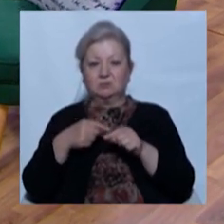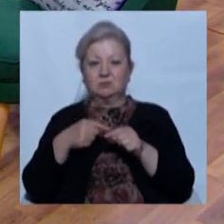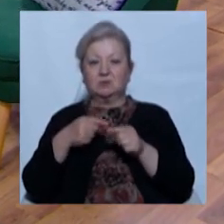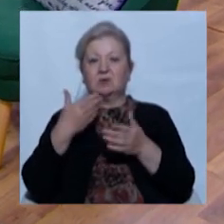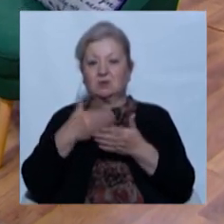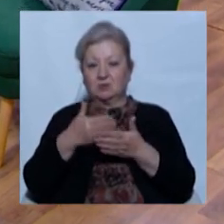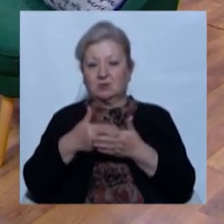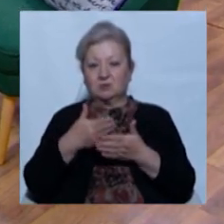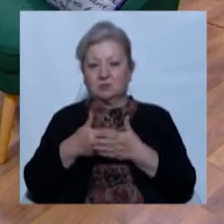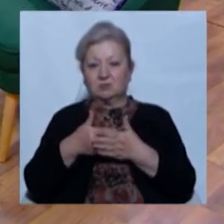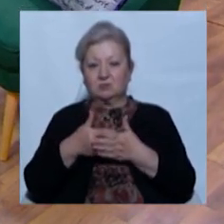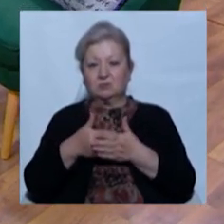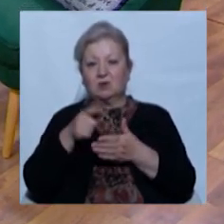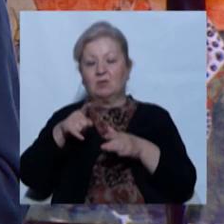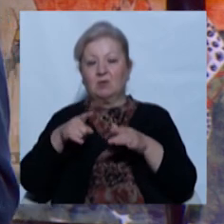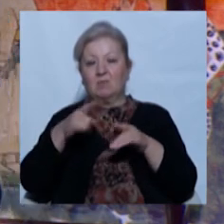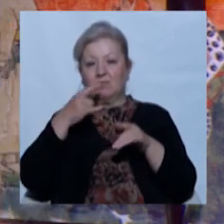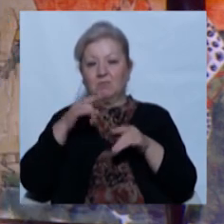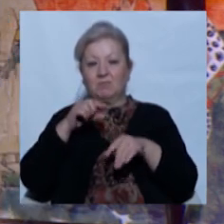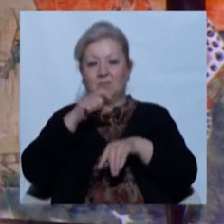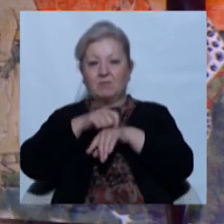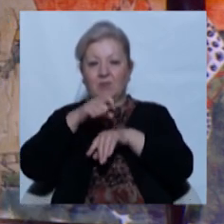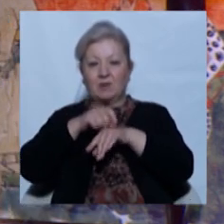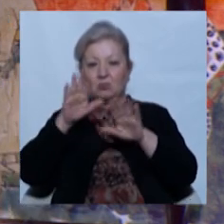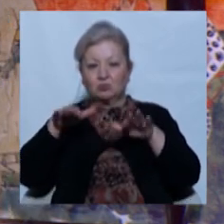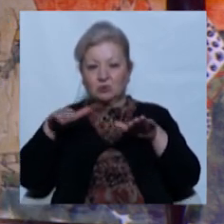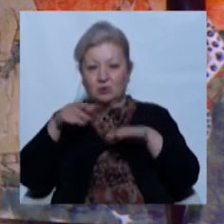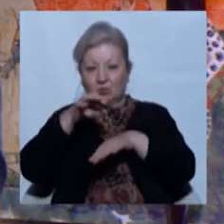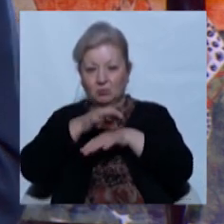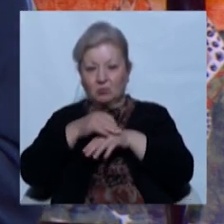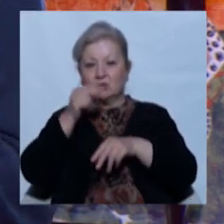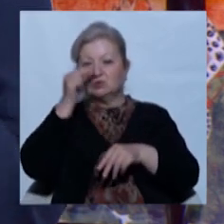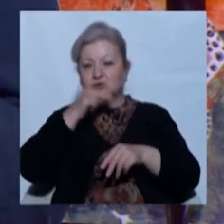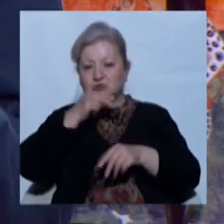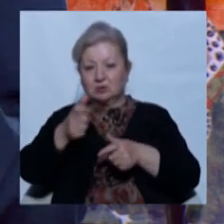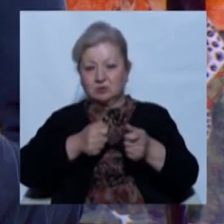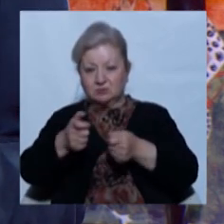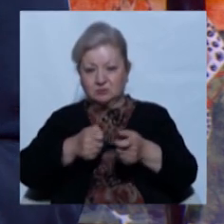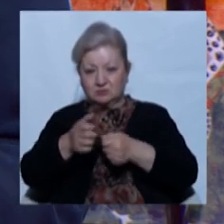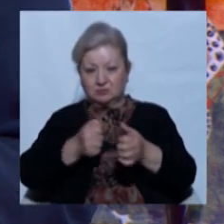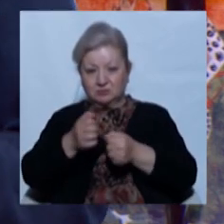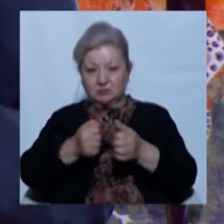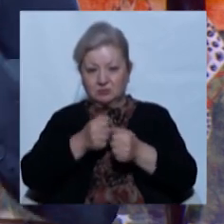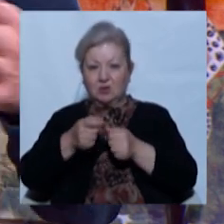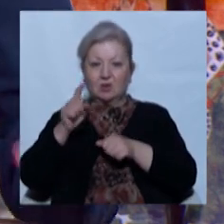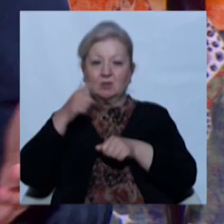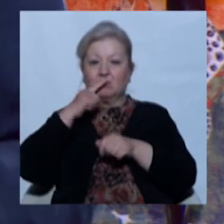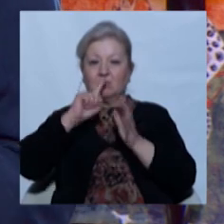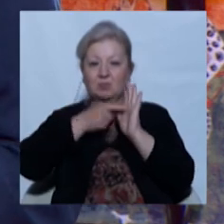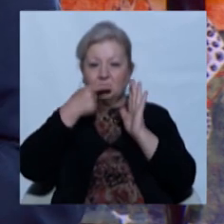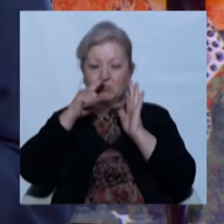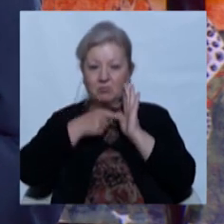ვთქვათ დარგები, როგორიც არის მეფუტკრეობა და მეჩაიეობა. და ამ შემთხვევაში მეფუტკრეობა გასაგებია, ეს არის,